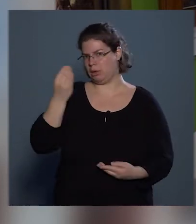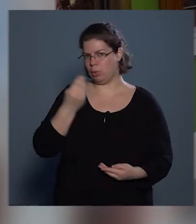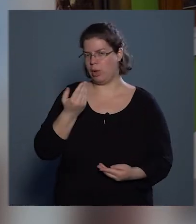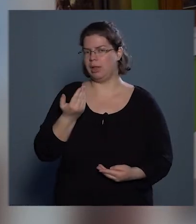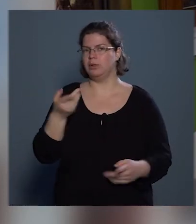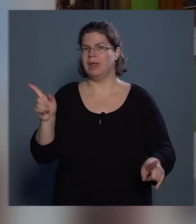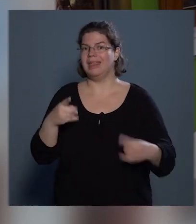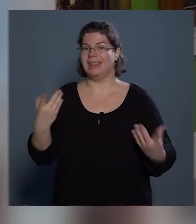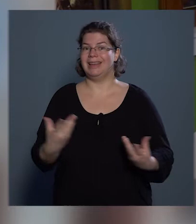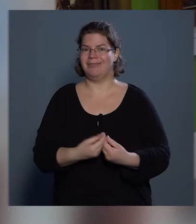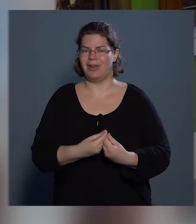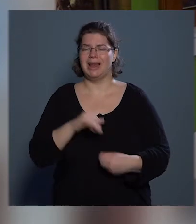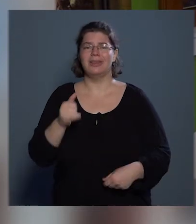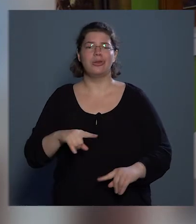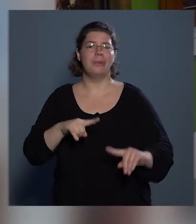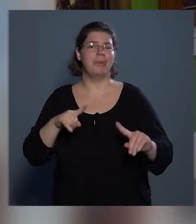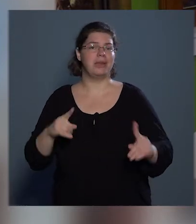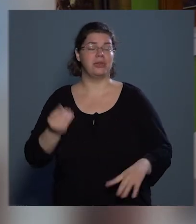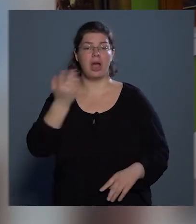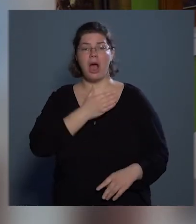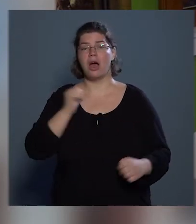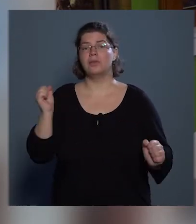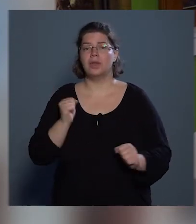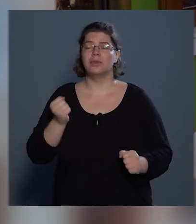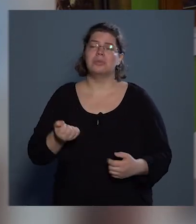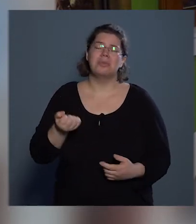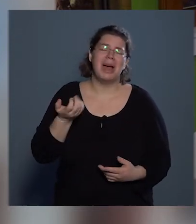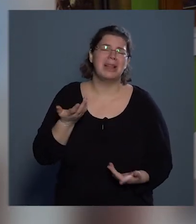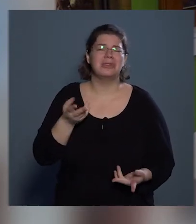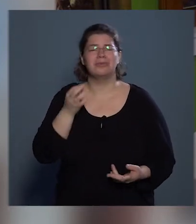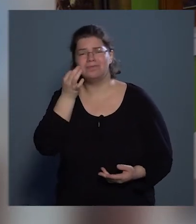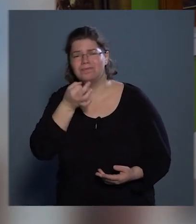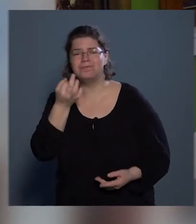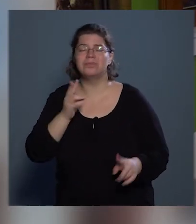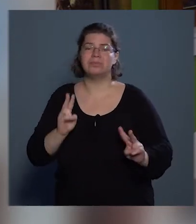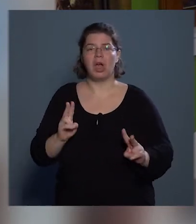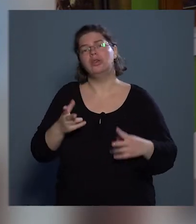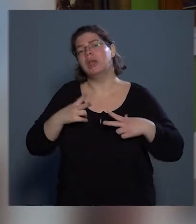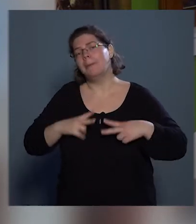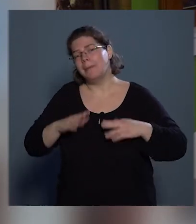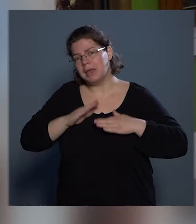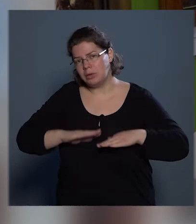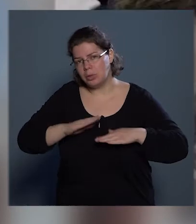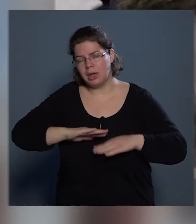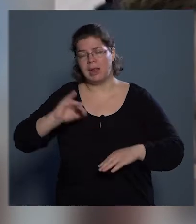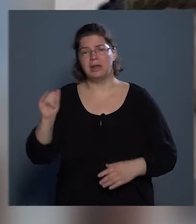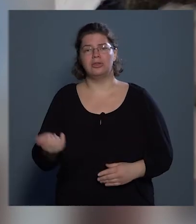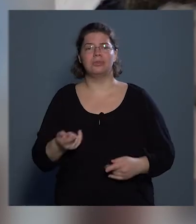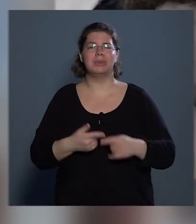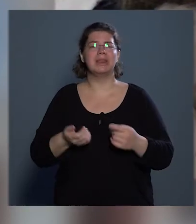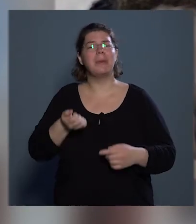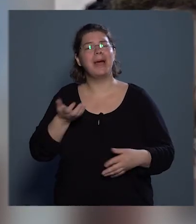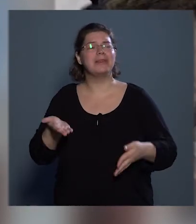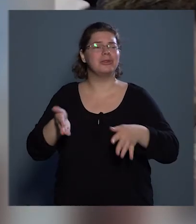a zenével, és a másik az, hogy ha nagyon bánatos valaki, akkor talán megnyugtatja, és egy kicsit elfedi a bánatot, ha meg